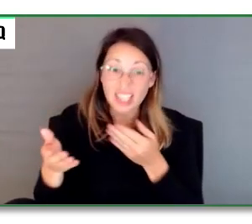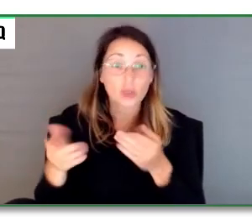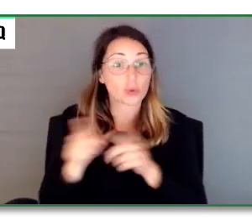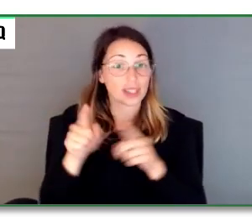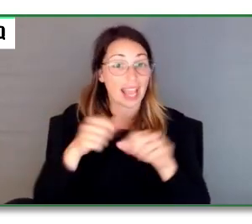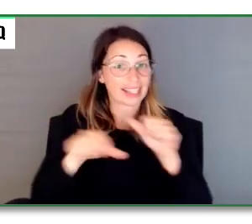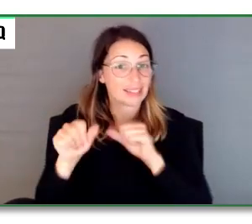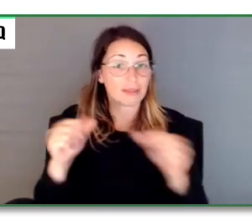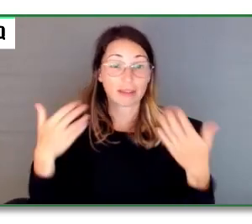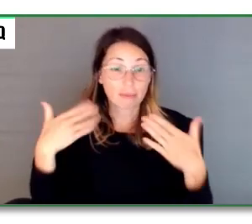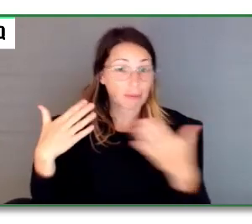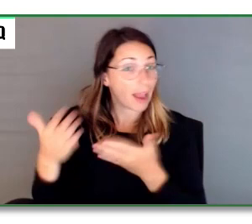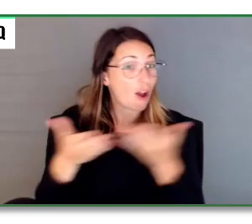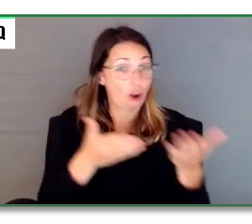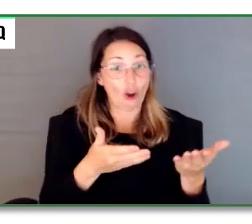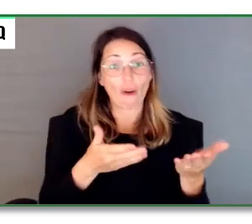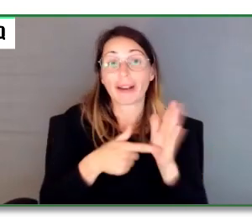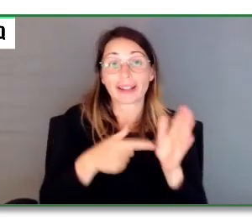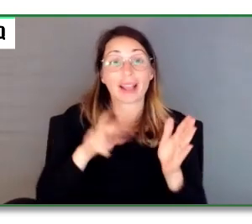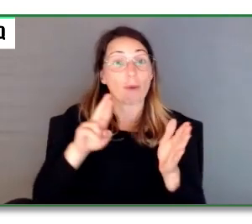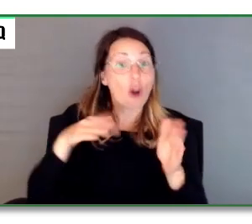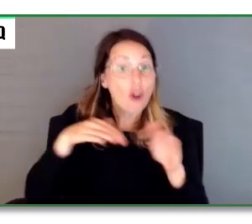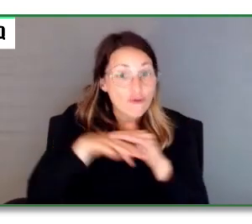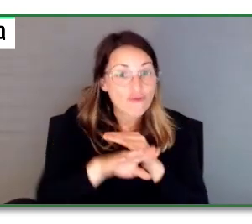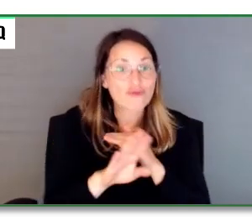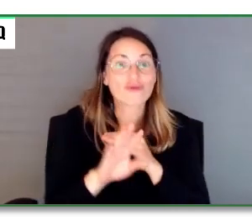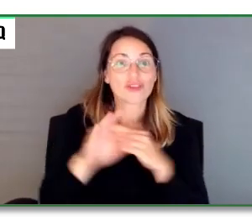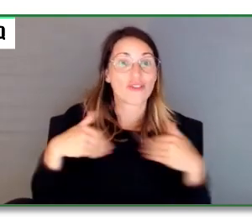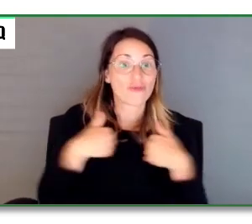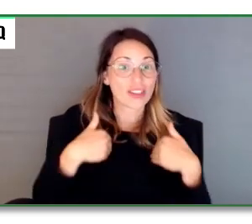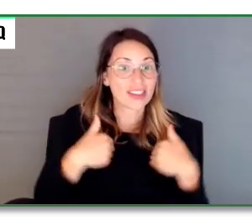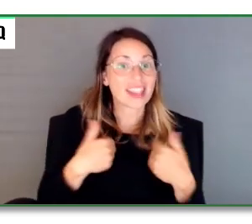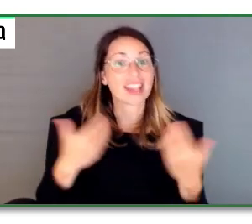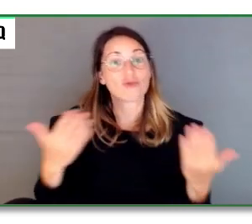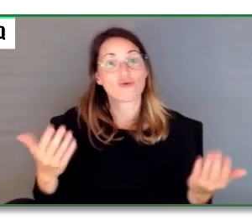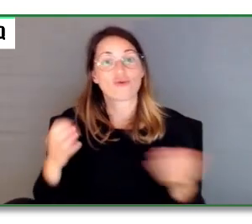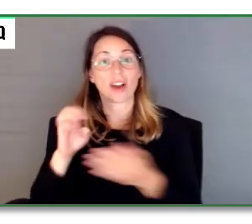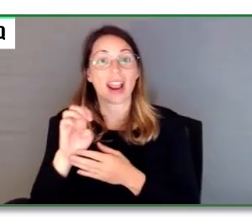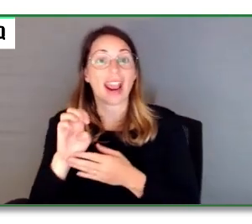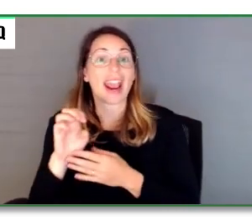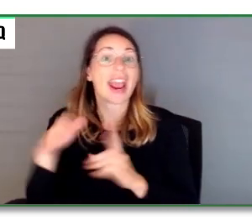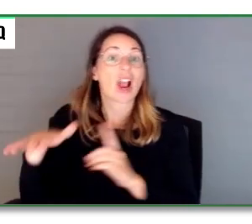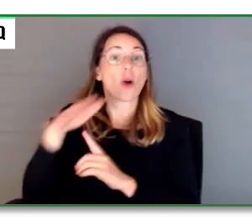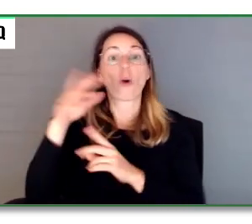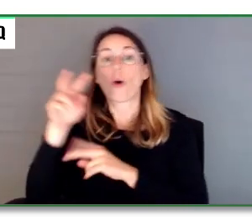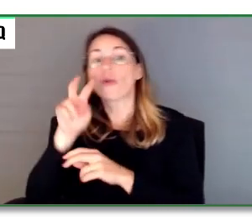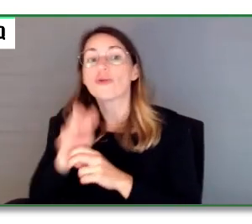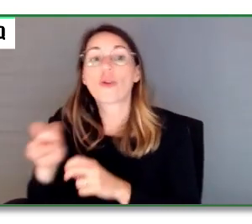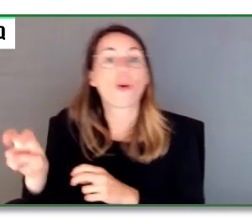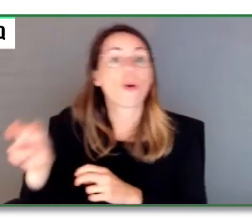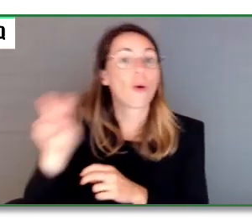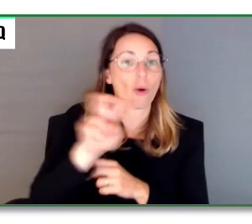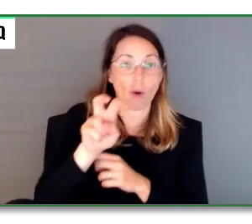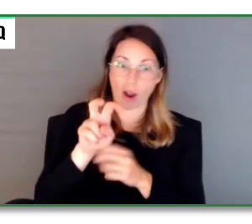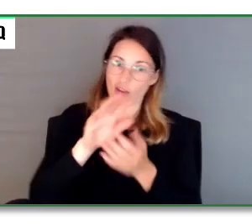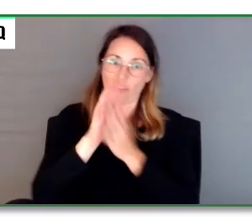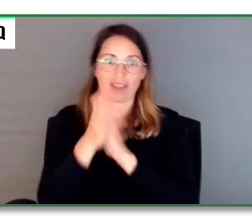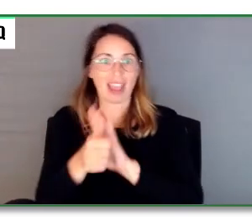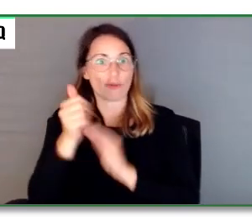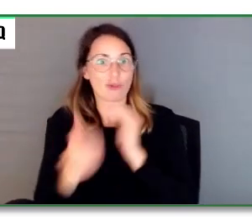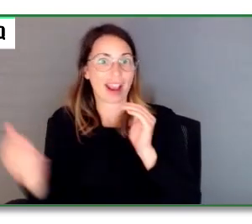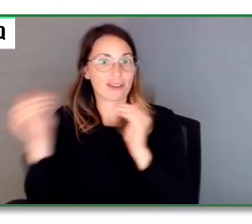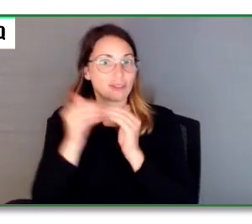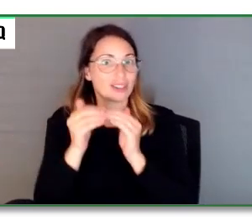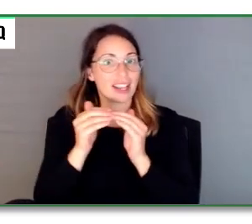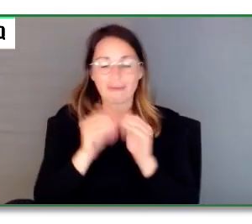refuges phoniques, les éco-tours, etc., pour rendre la chose plus inclusive, afin que tous puissent participer.